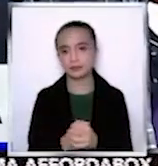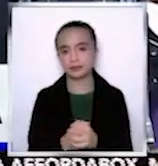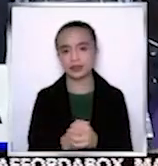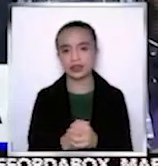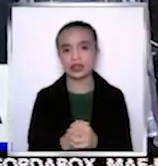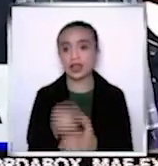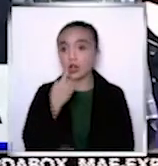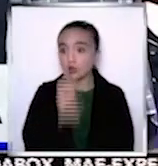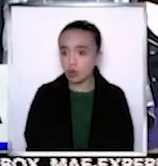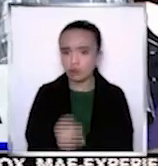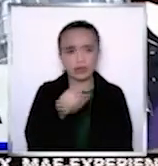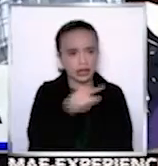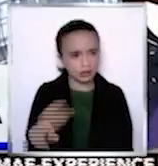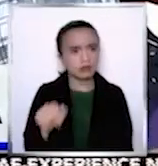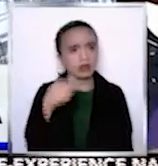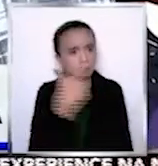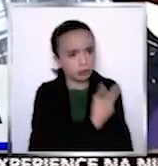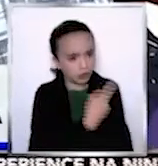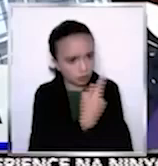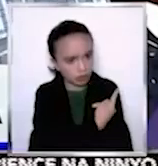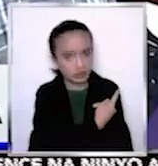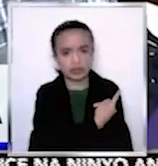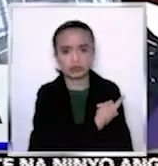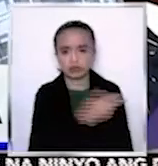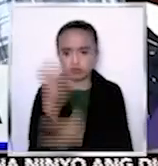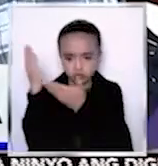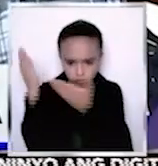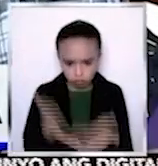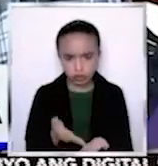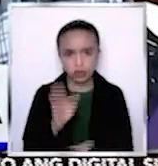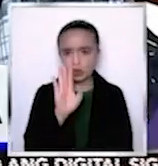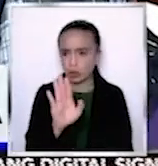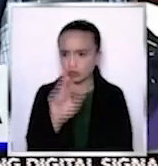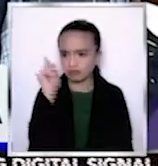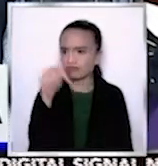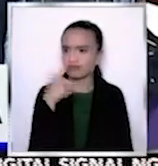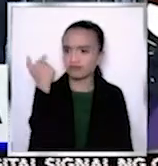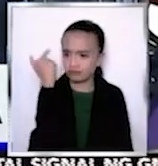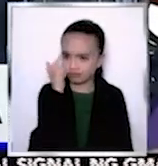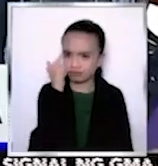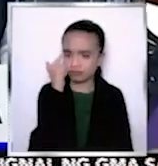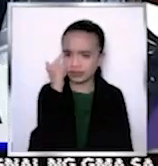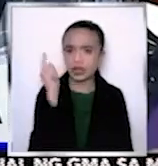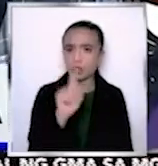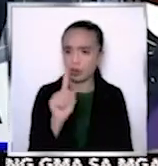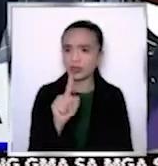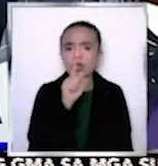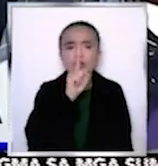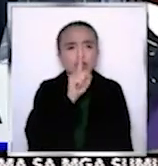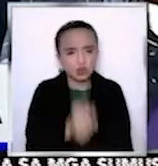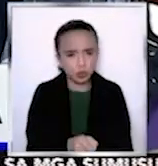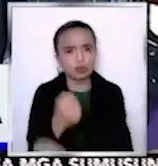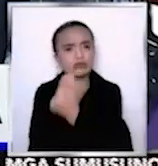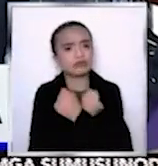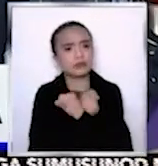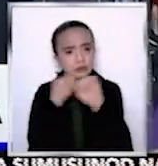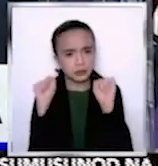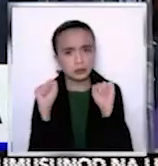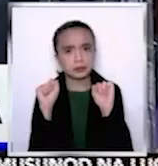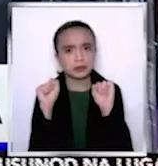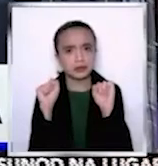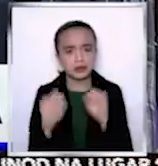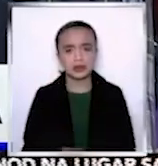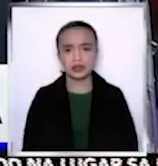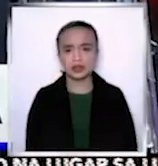bakuna na inaangkat ng inyo pong pamahalaan ay tunay na ligtas, de